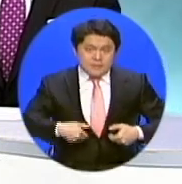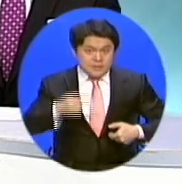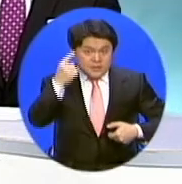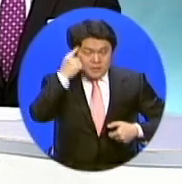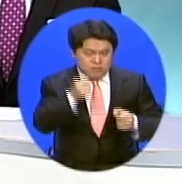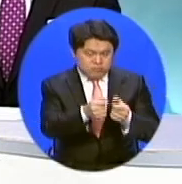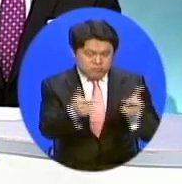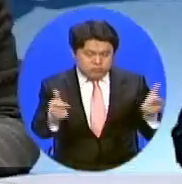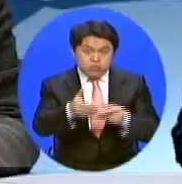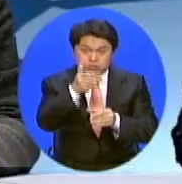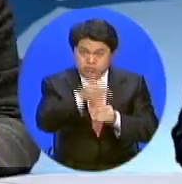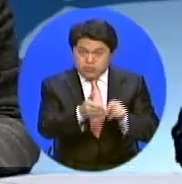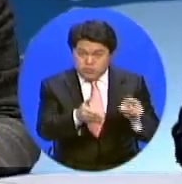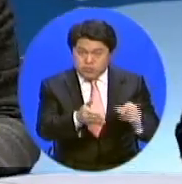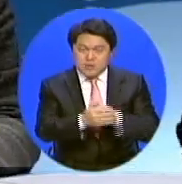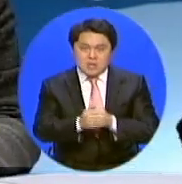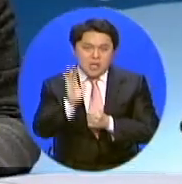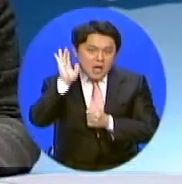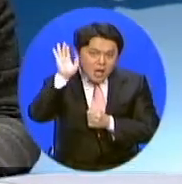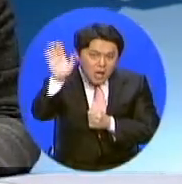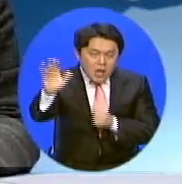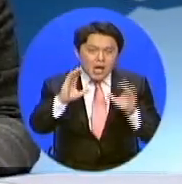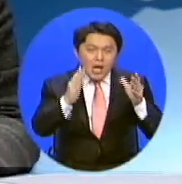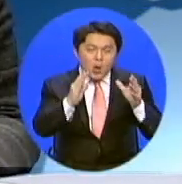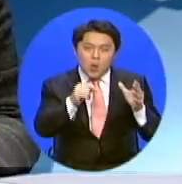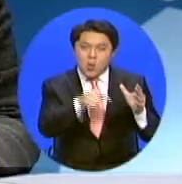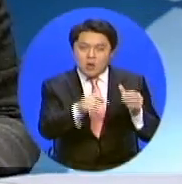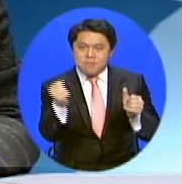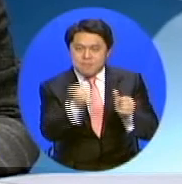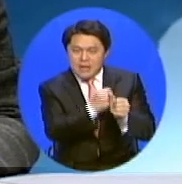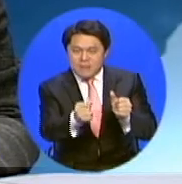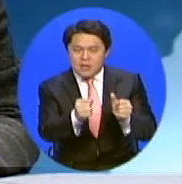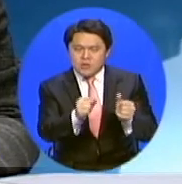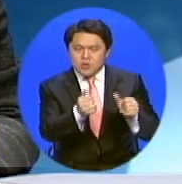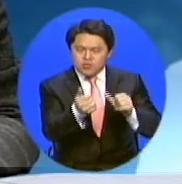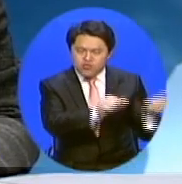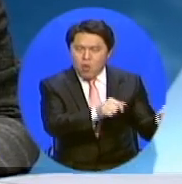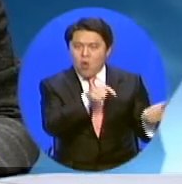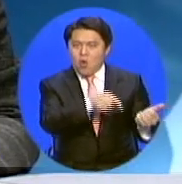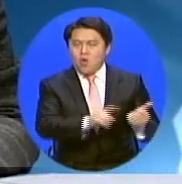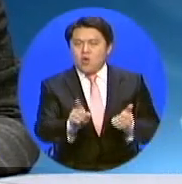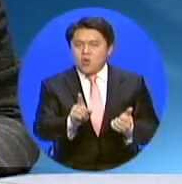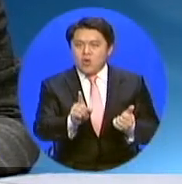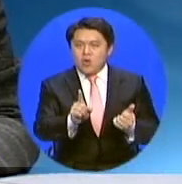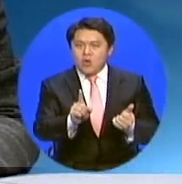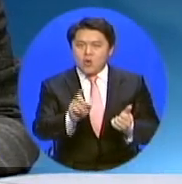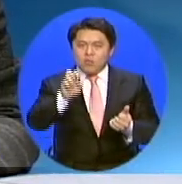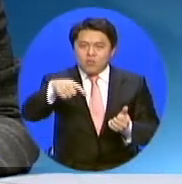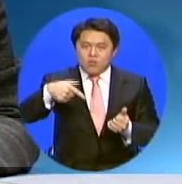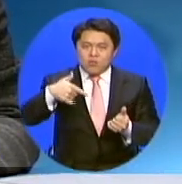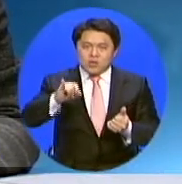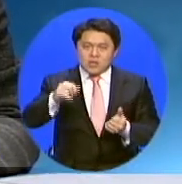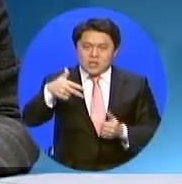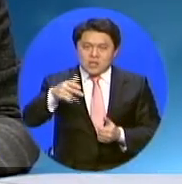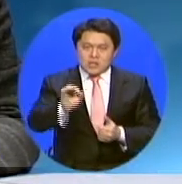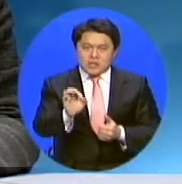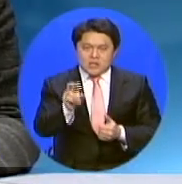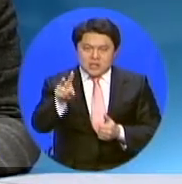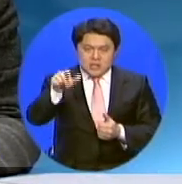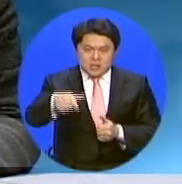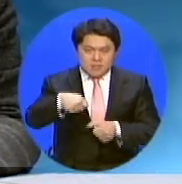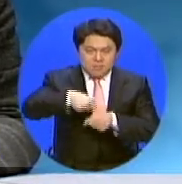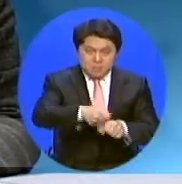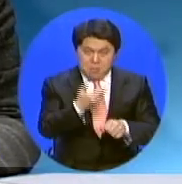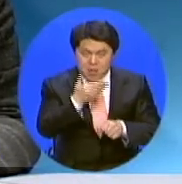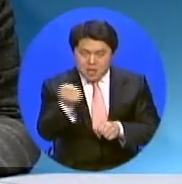좀 형성이 된 것 같은데 네. 앞으로는 그 아동을 학대해서 사망에 이르게 한 경우에는요 이 무기징역까지 처벌이 가능하도록 그리고